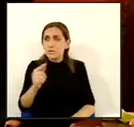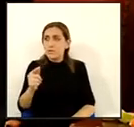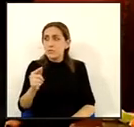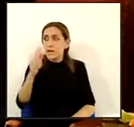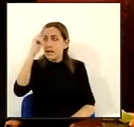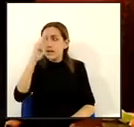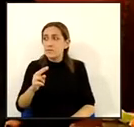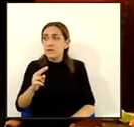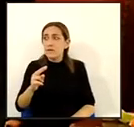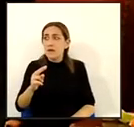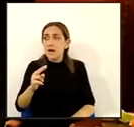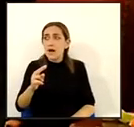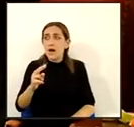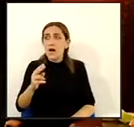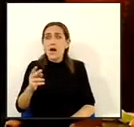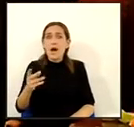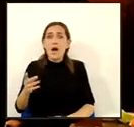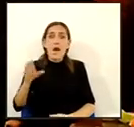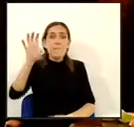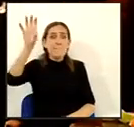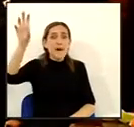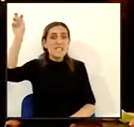seria per ells és que tornessin als seus països d'origen.